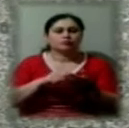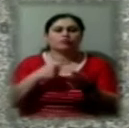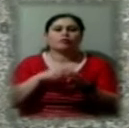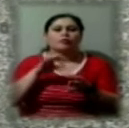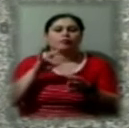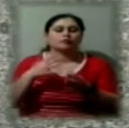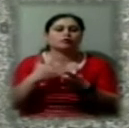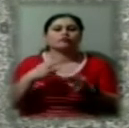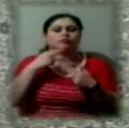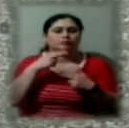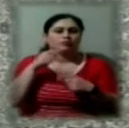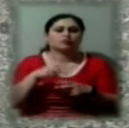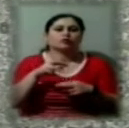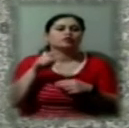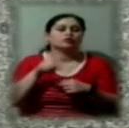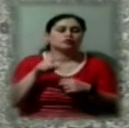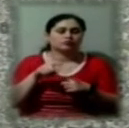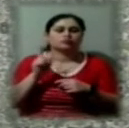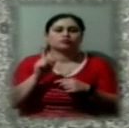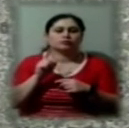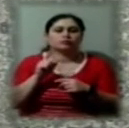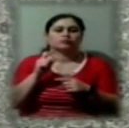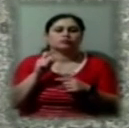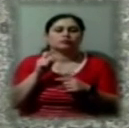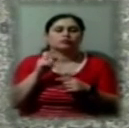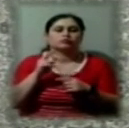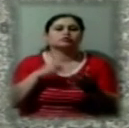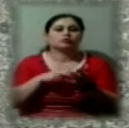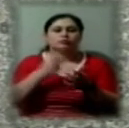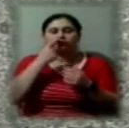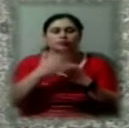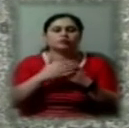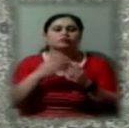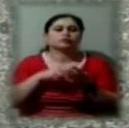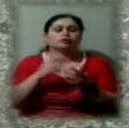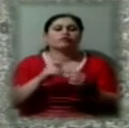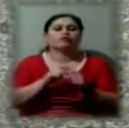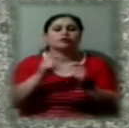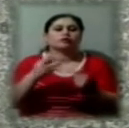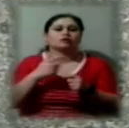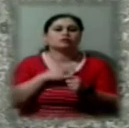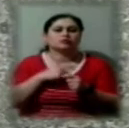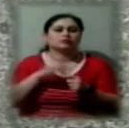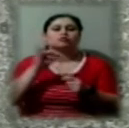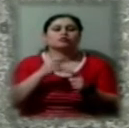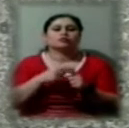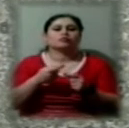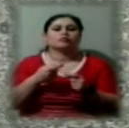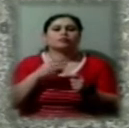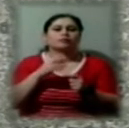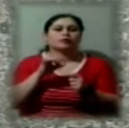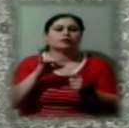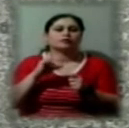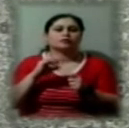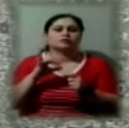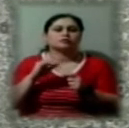звертають увагу, для того, щоб вони, скажімо так, стали ближче, відкрили щось для себе, оскільки історія, вона перенасичена, вона має дуже багато для